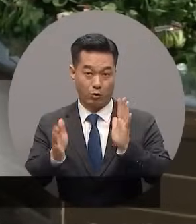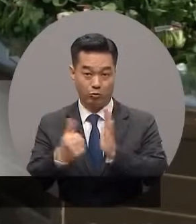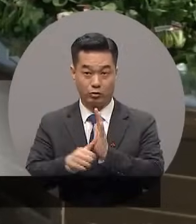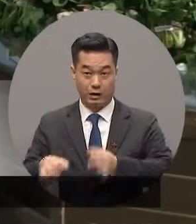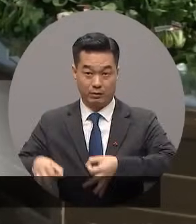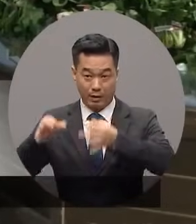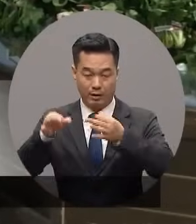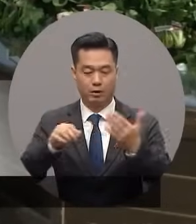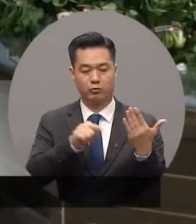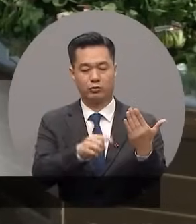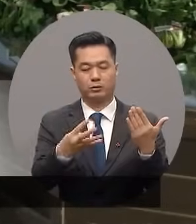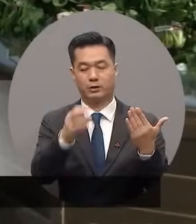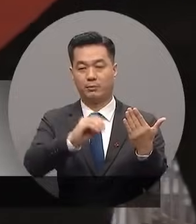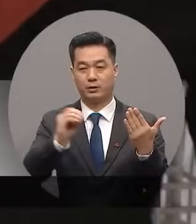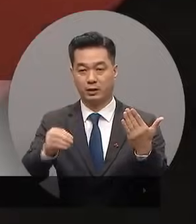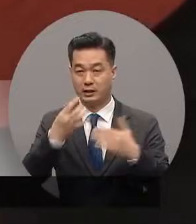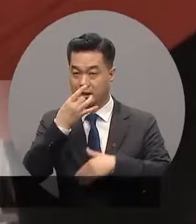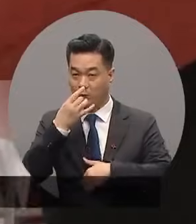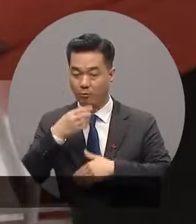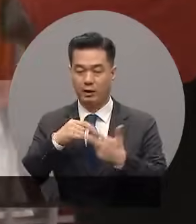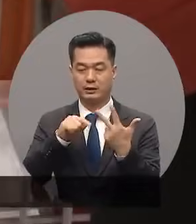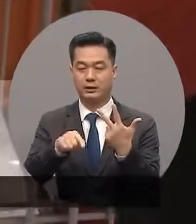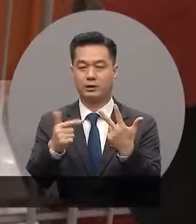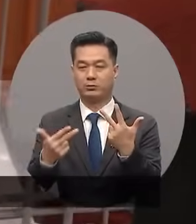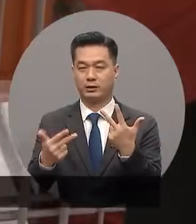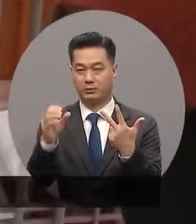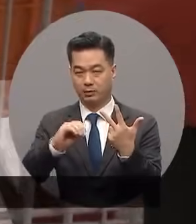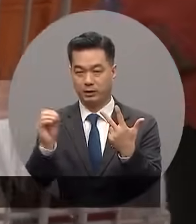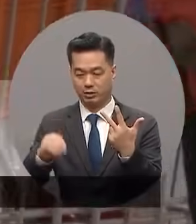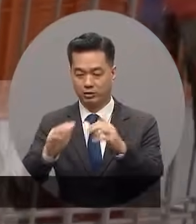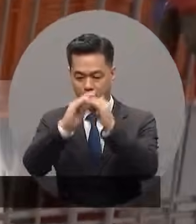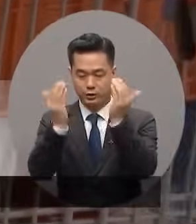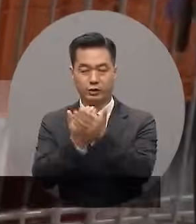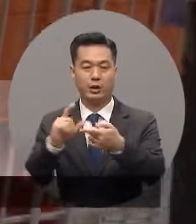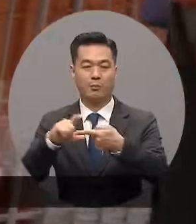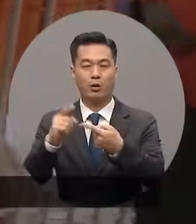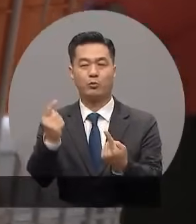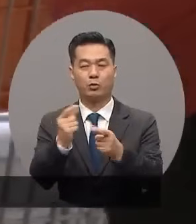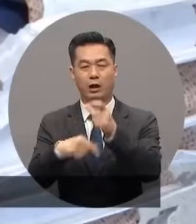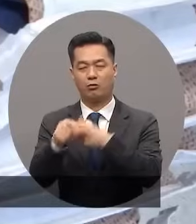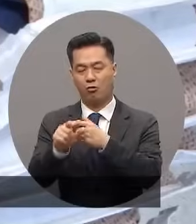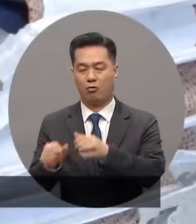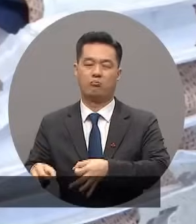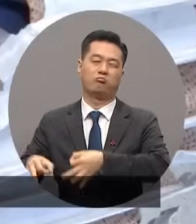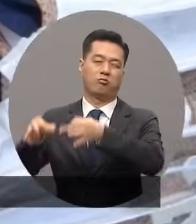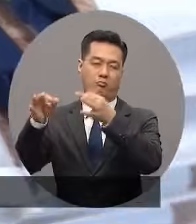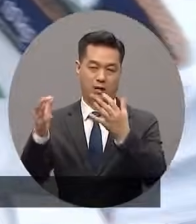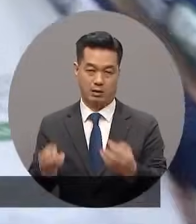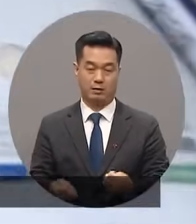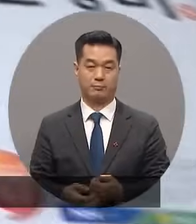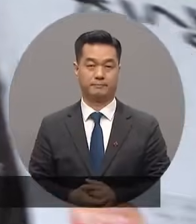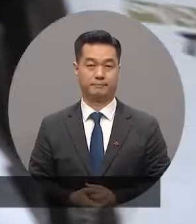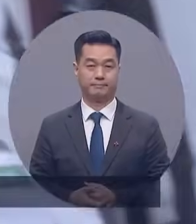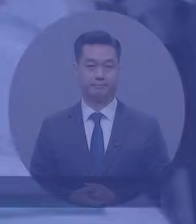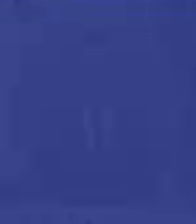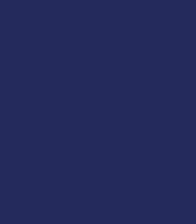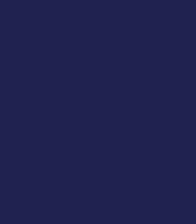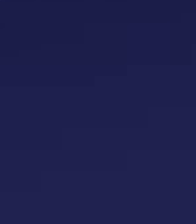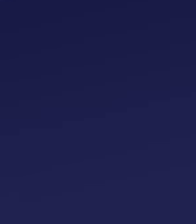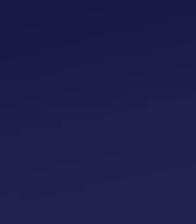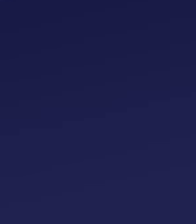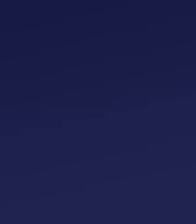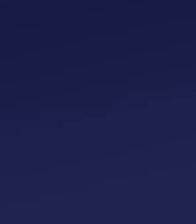상승률은 9.4%, 곡물은 7.7%로 역시 전체 평균을 웃돌았습니다. MBC 뉴스 박찬현입니다.